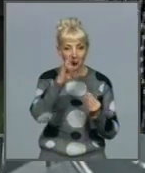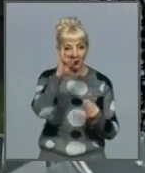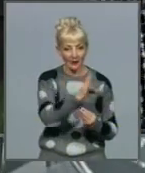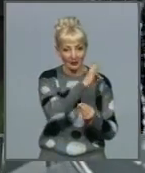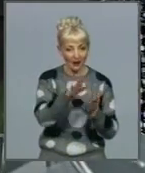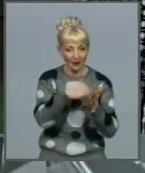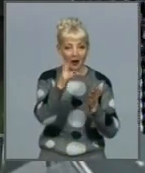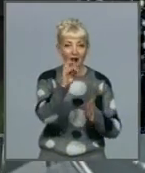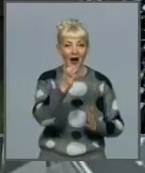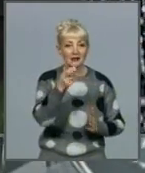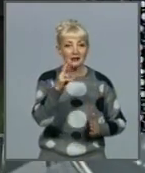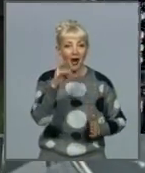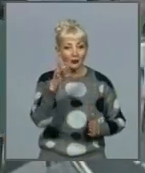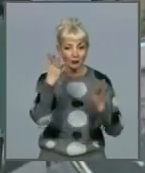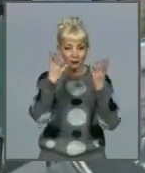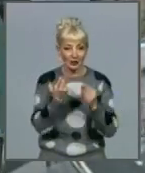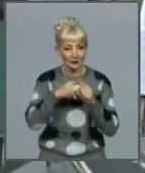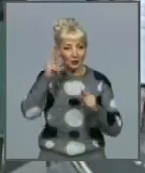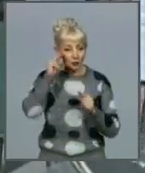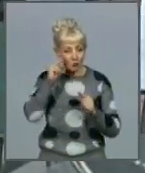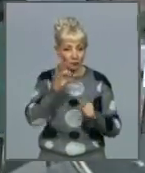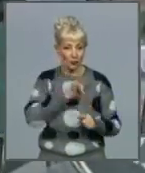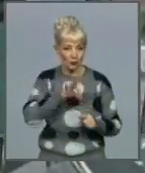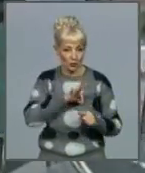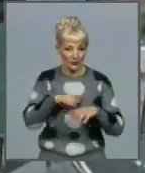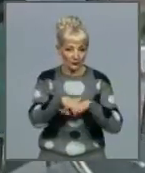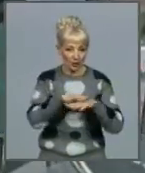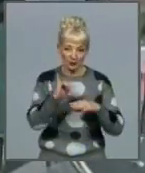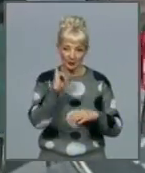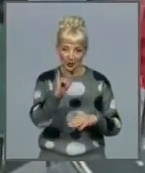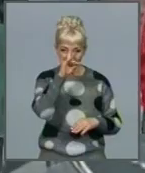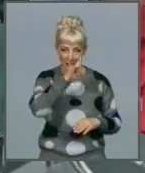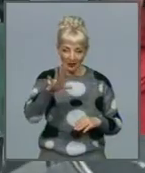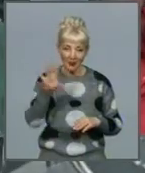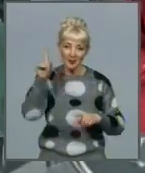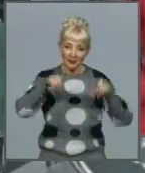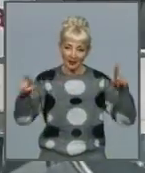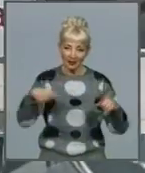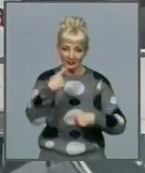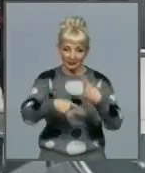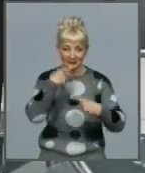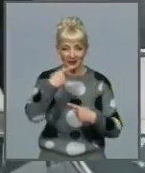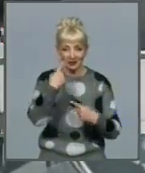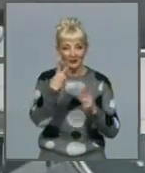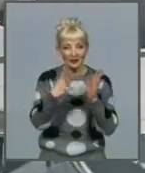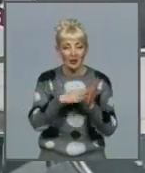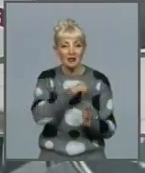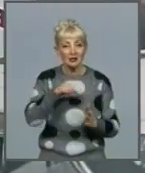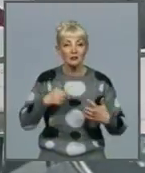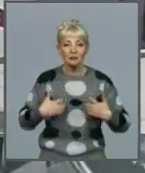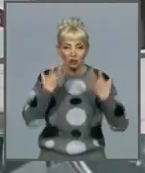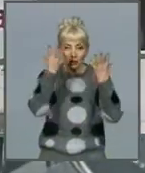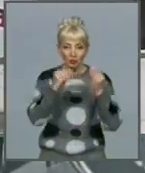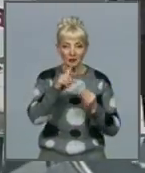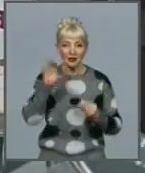дата користувалася в народі поганою славою. Деякі повір'я вважають 29 лютого найстрашнішим днем за всі 4 роки